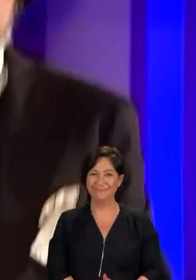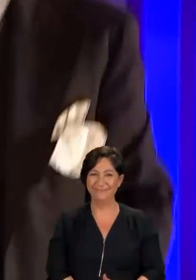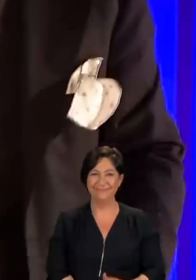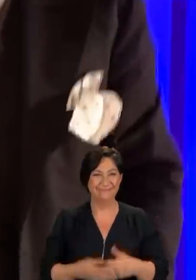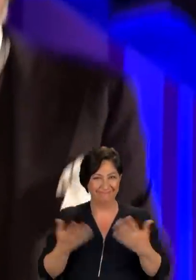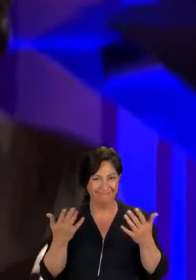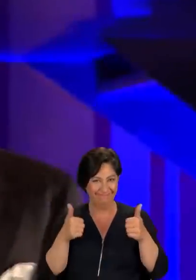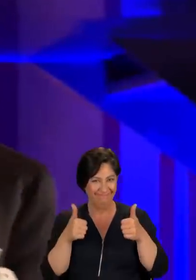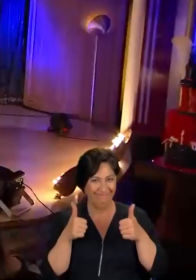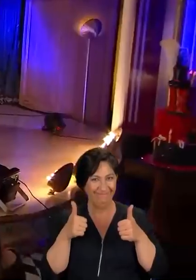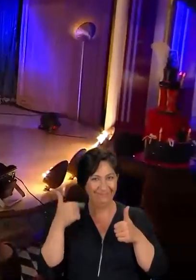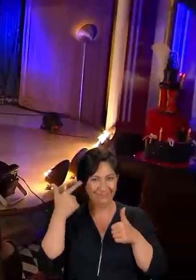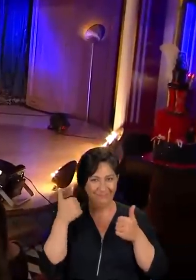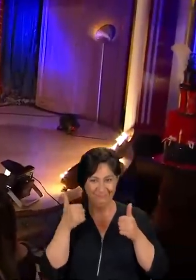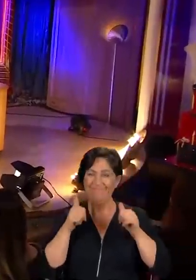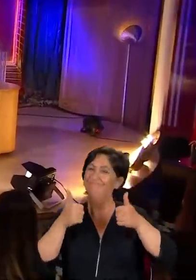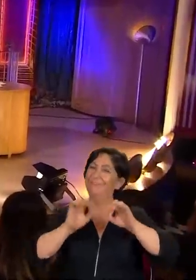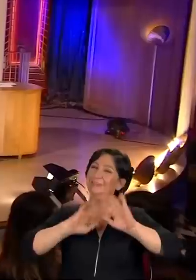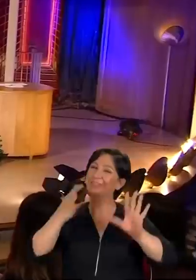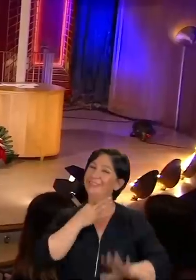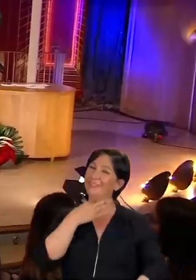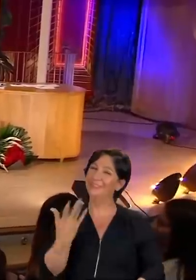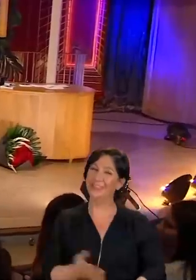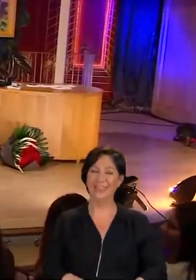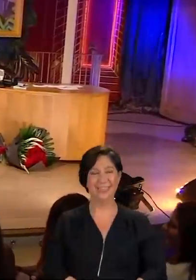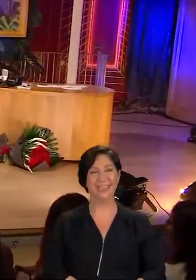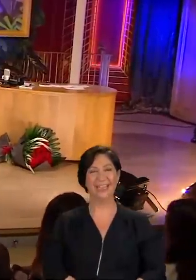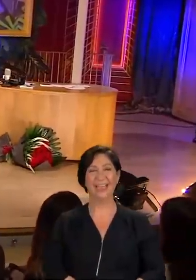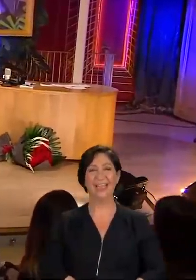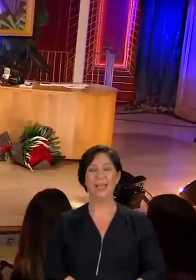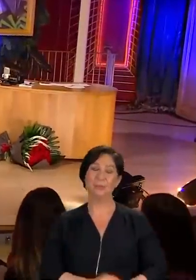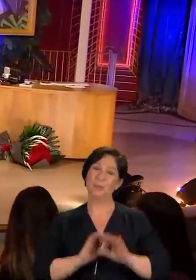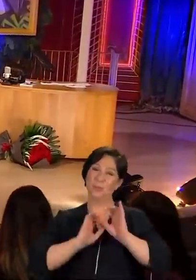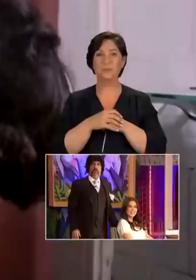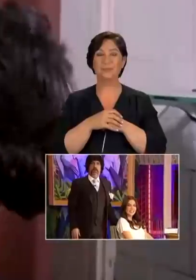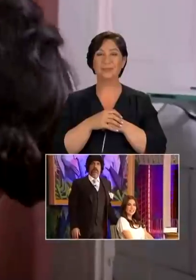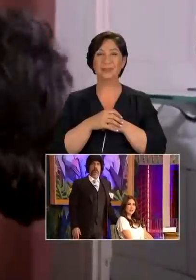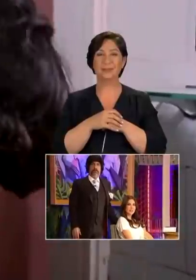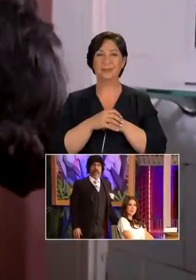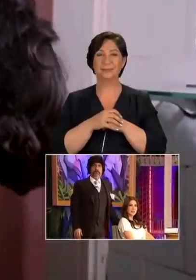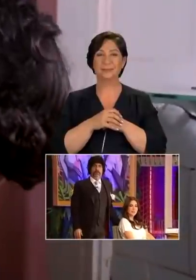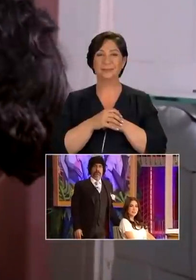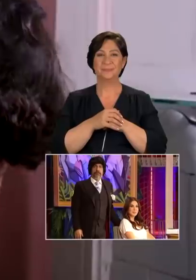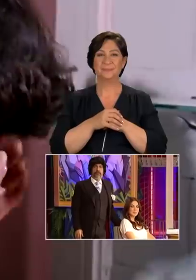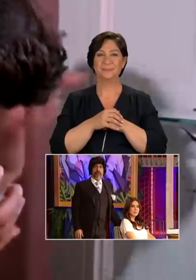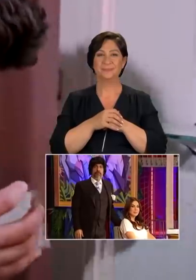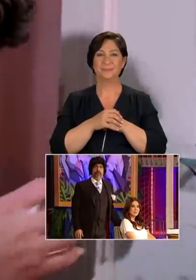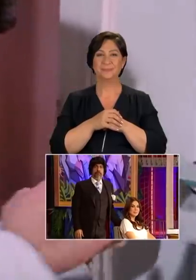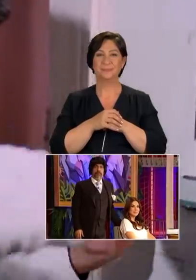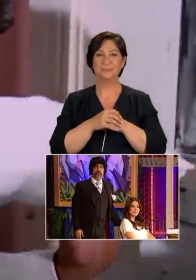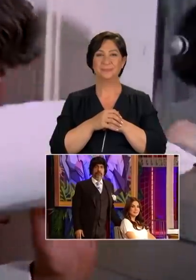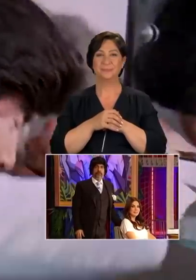Nasıl hocam? Güzel çektik mi? Çektik. Peki, teşekkür ederim. Evet. Mükemmel. Devam.